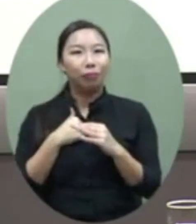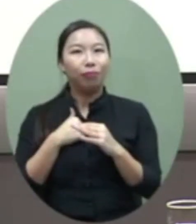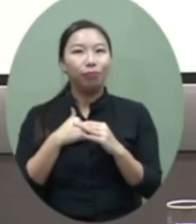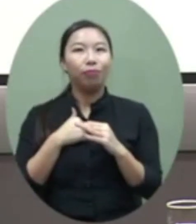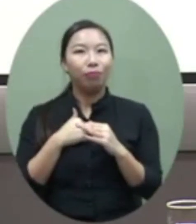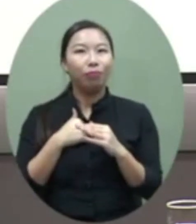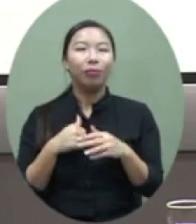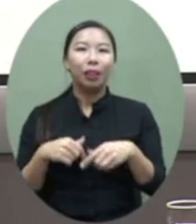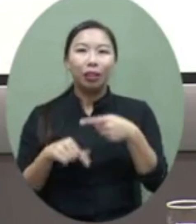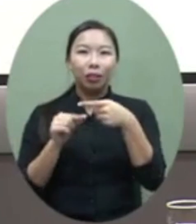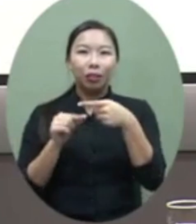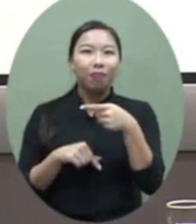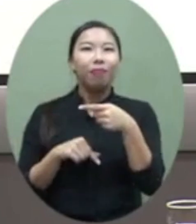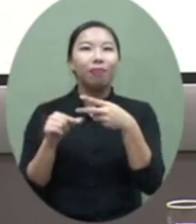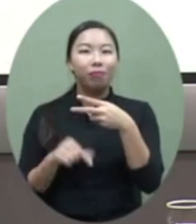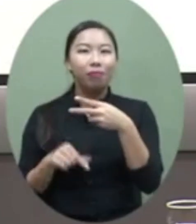嘅